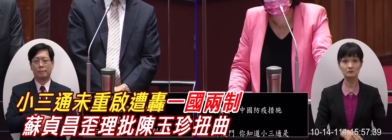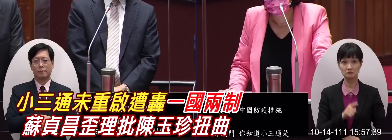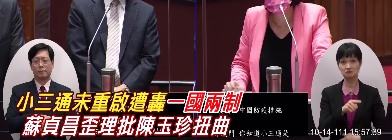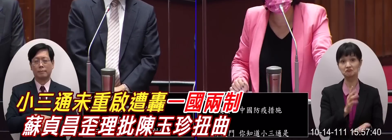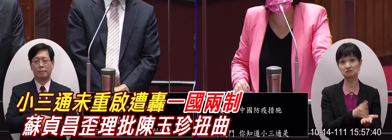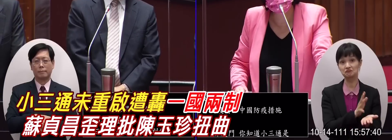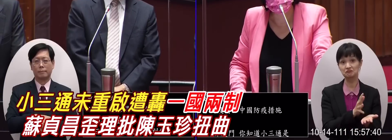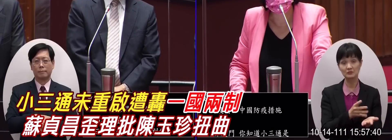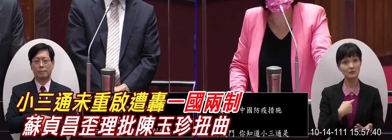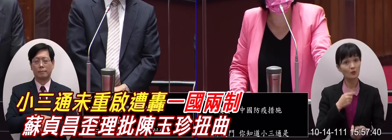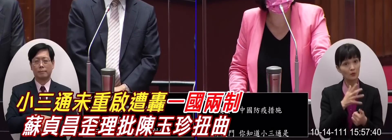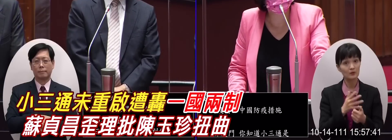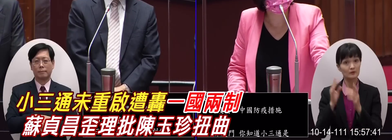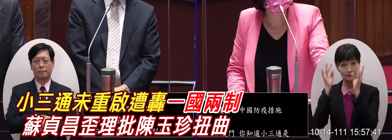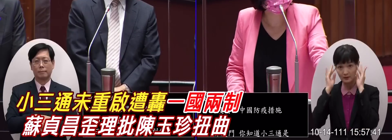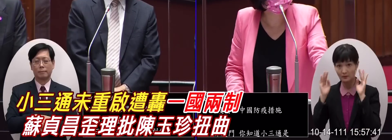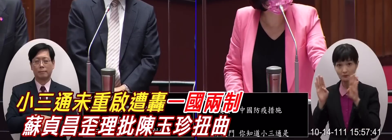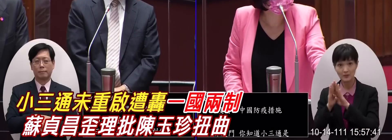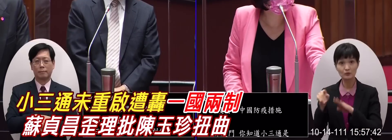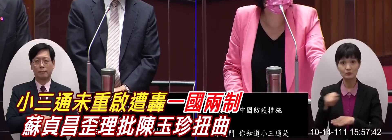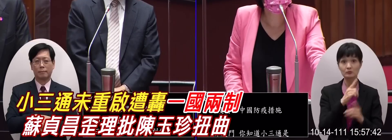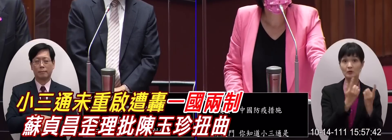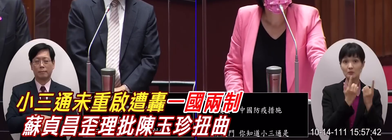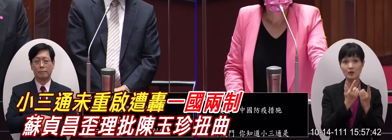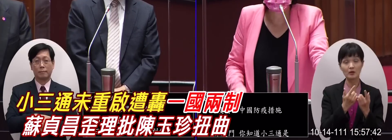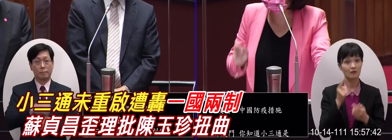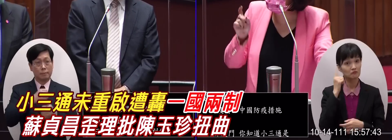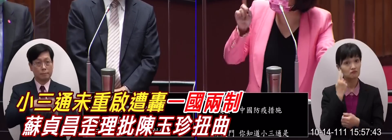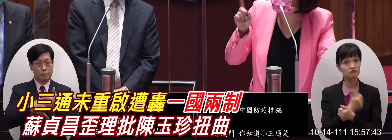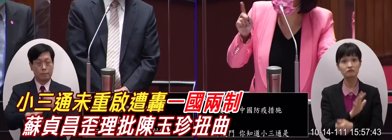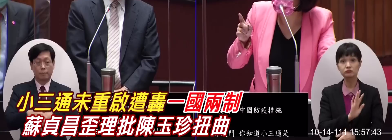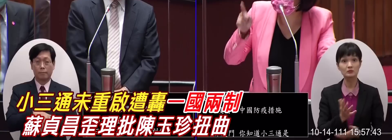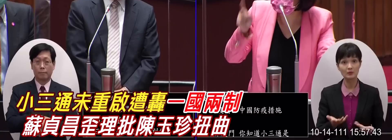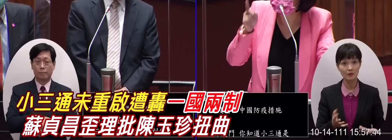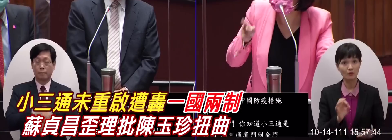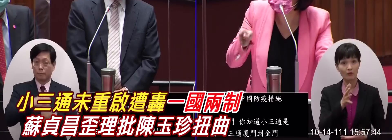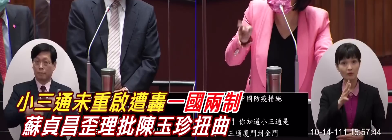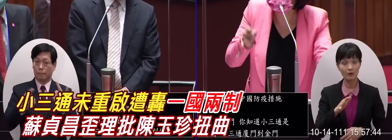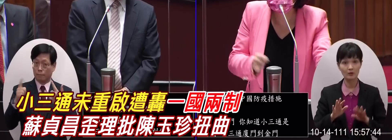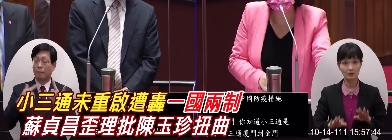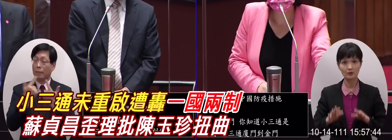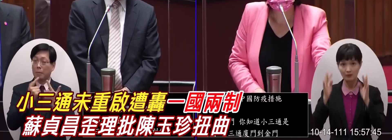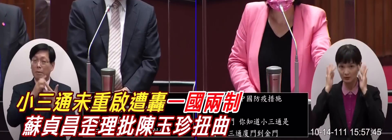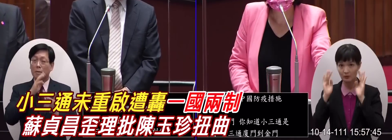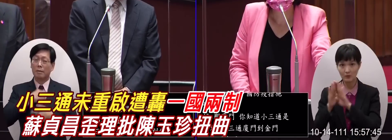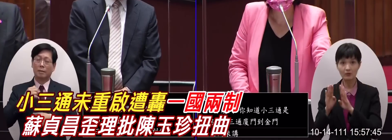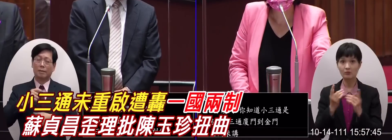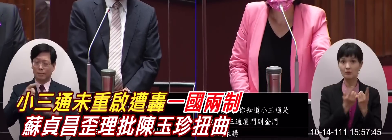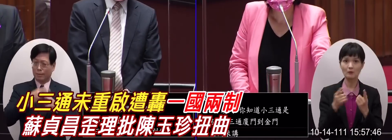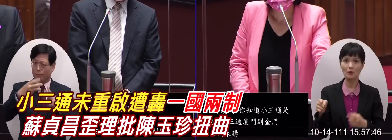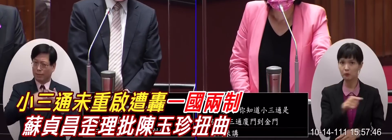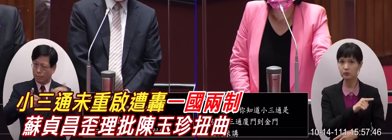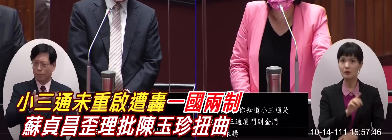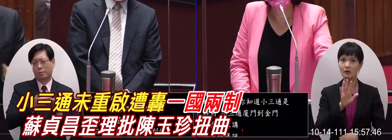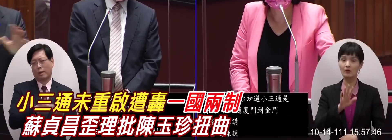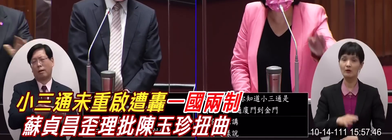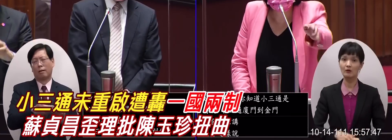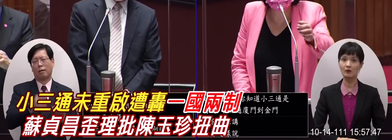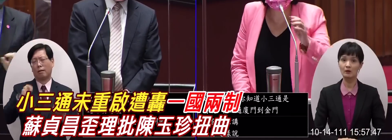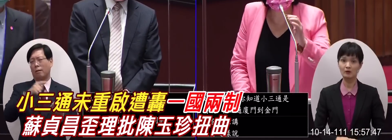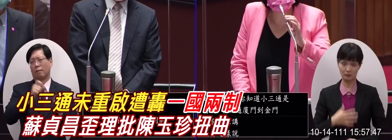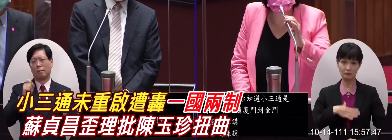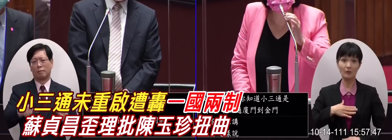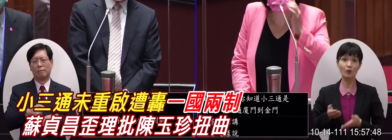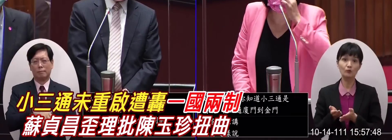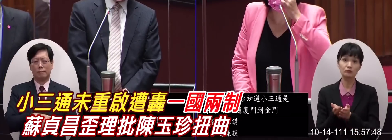讲。那厦门到台北，你怎么就不考虑这一些？厦门有飞台北，现在正在飞哦。 小山东是船呐、 啊，这两个。我知道